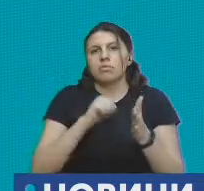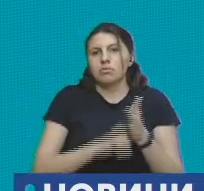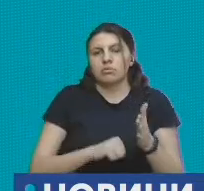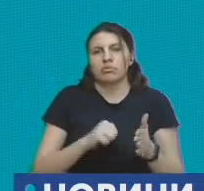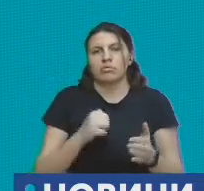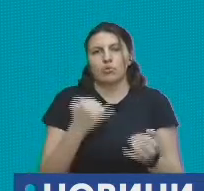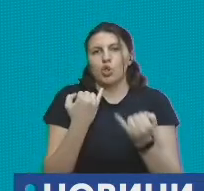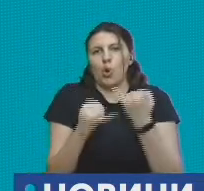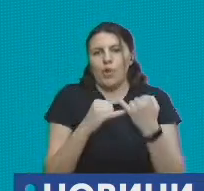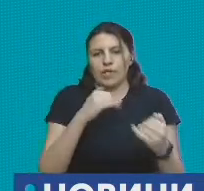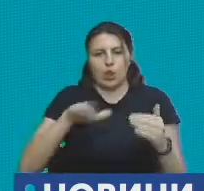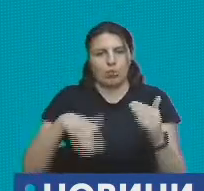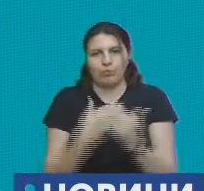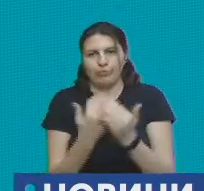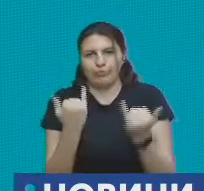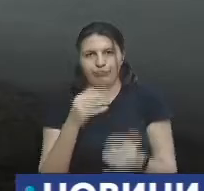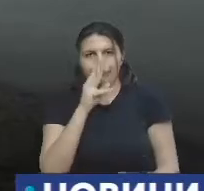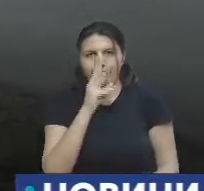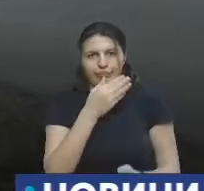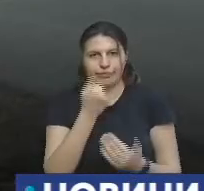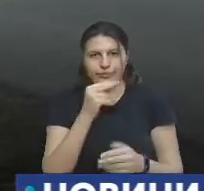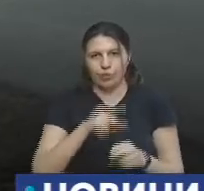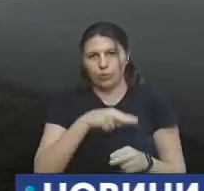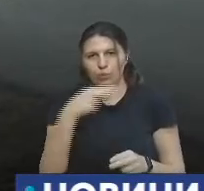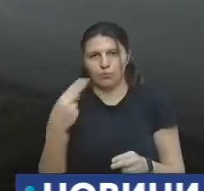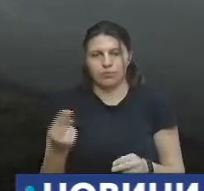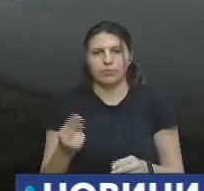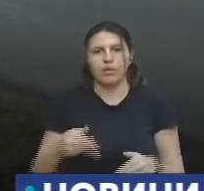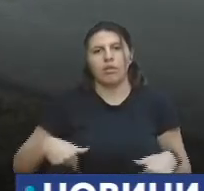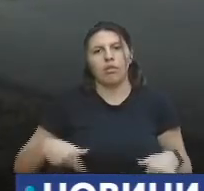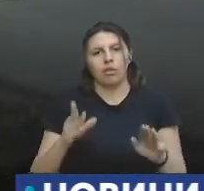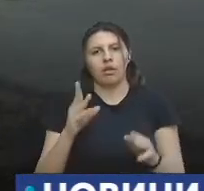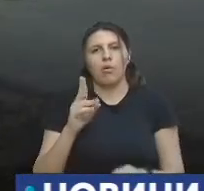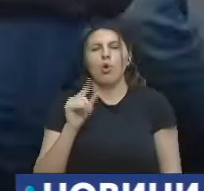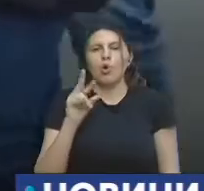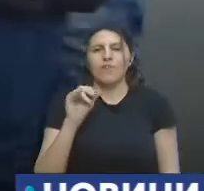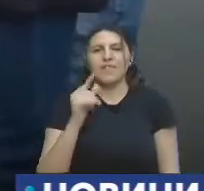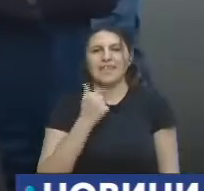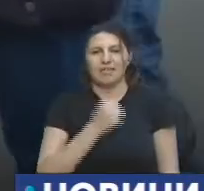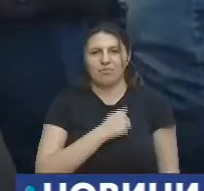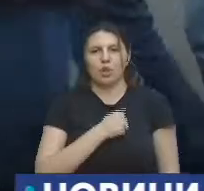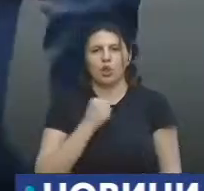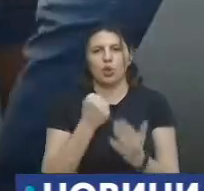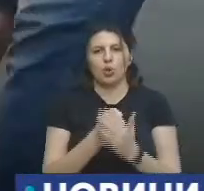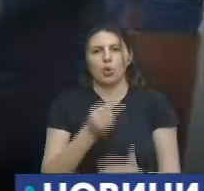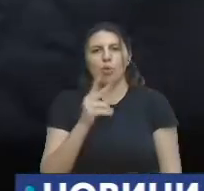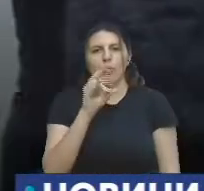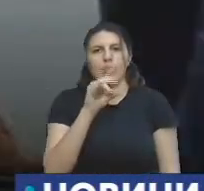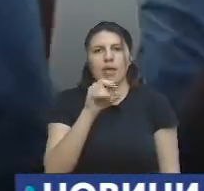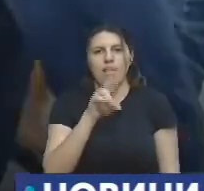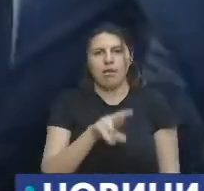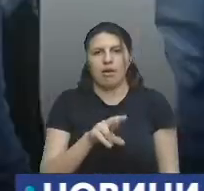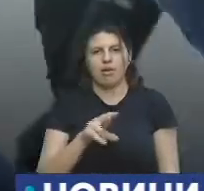Подробиці дізнавалася Юлія Санельченко. На трасі Покровськ-Добропілля зібралися з півсотні людей з плакатами. Це